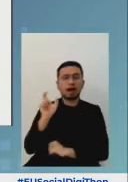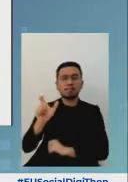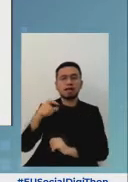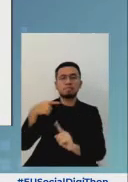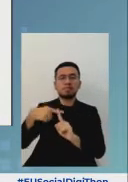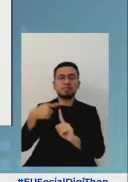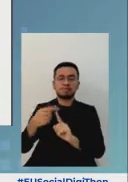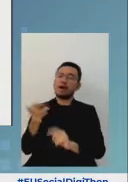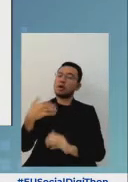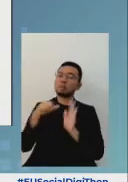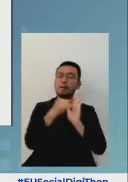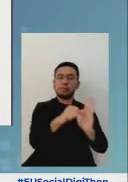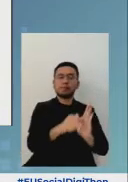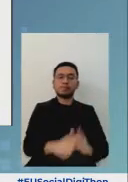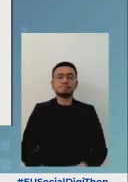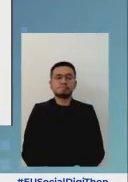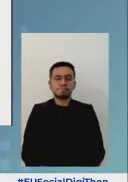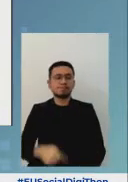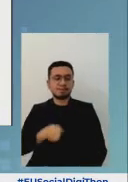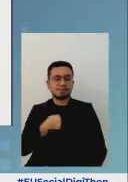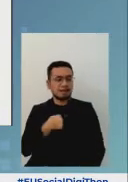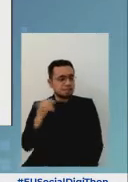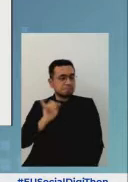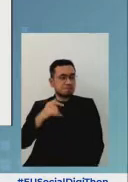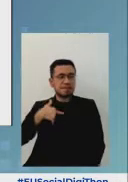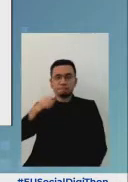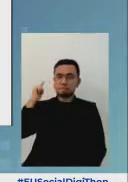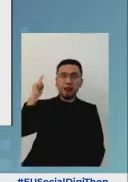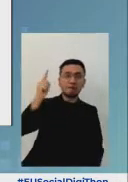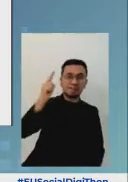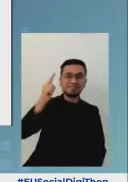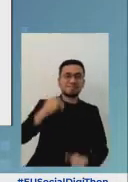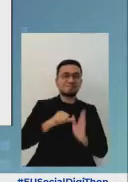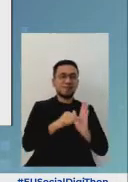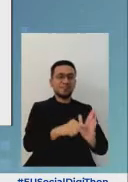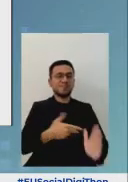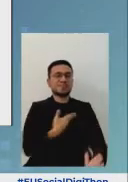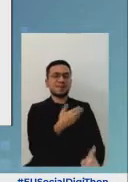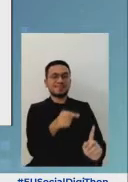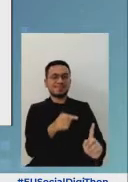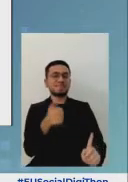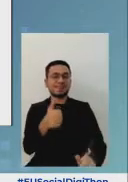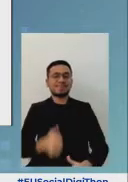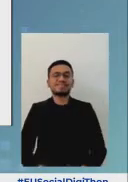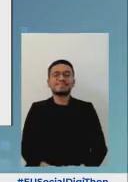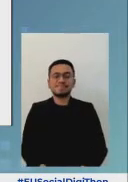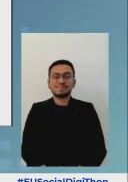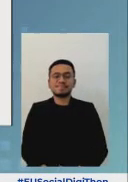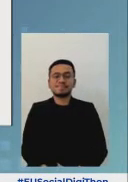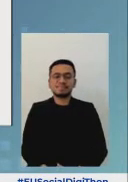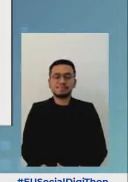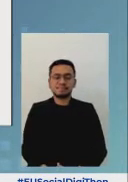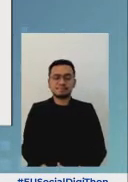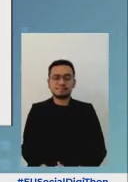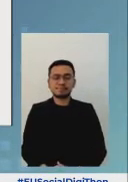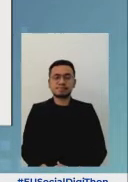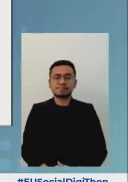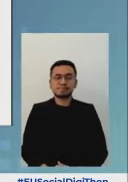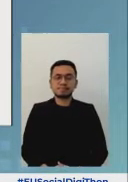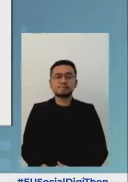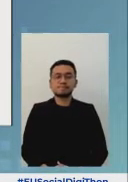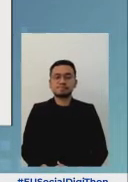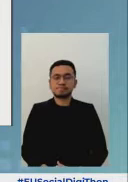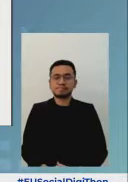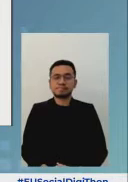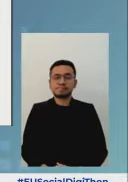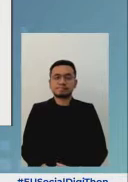jadi pahlawan untuk bantu dia. Ya, oke, next. Nah, kita nih di dunia di digital, kita perlu